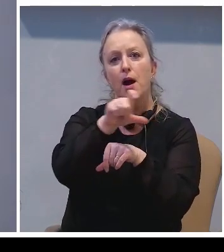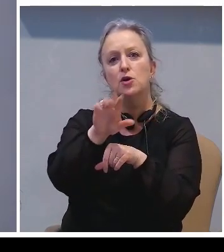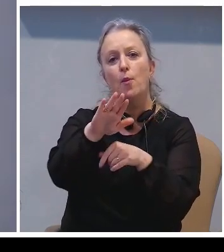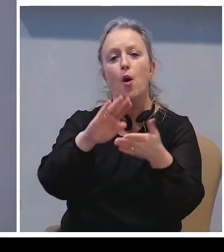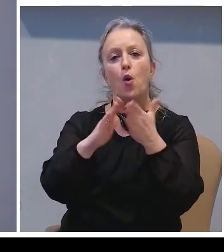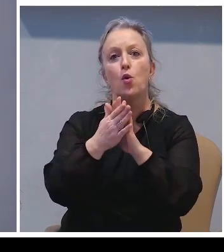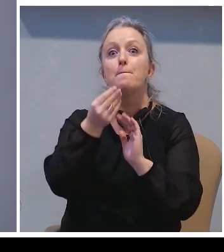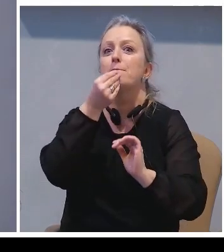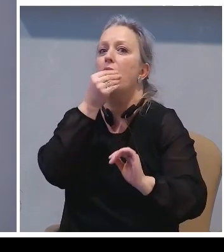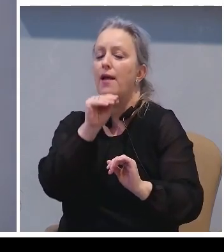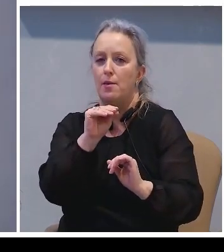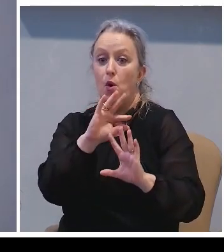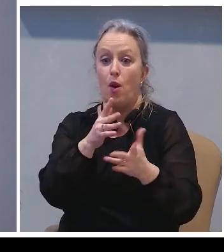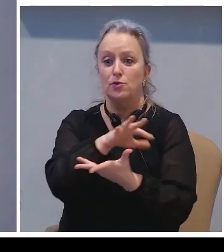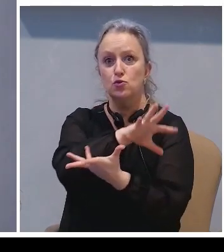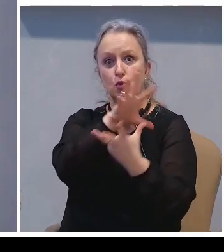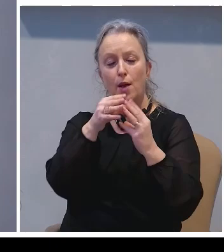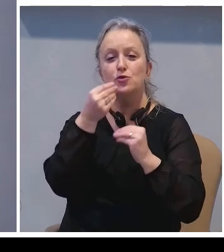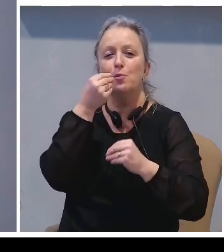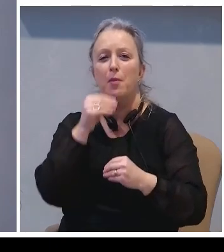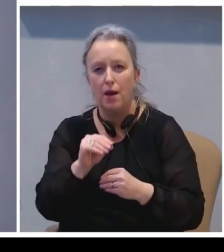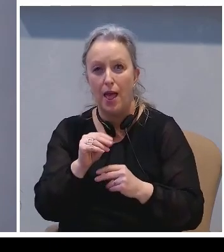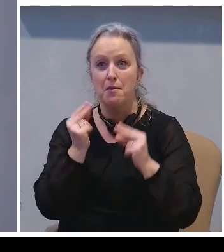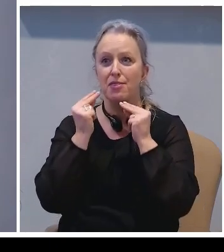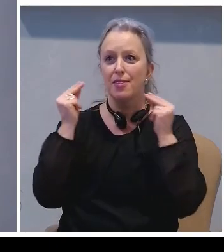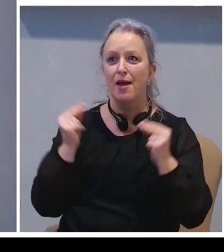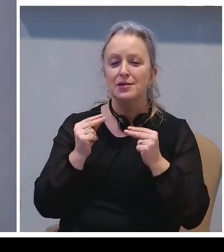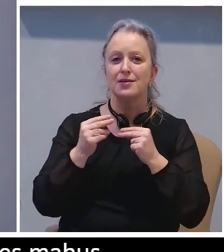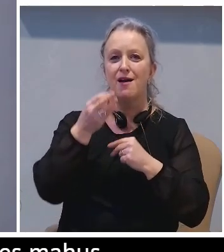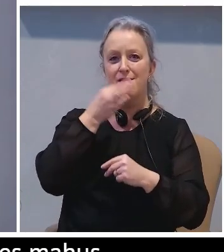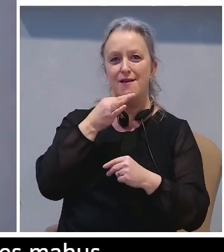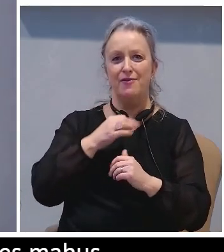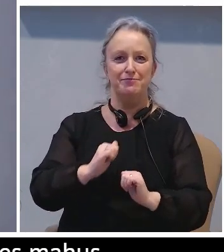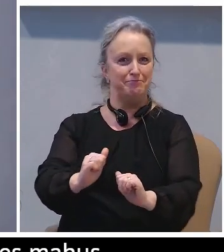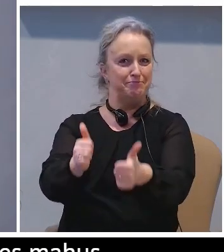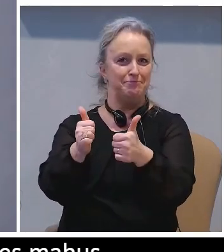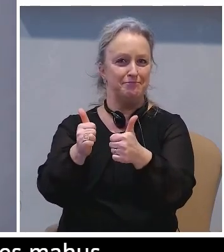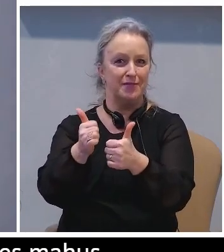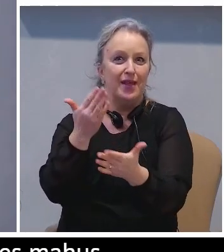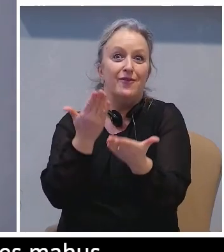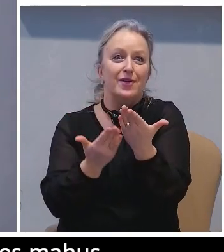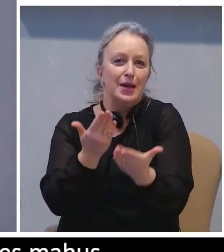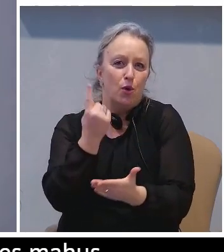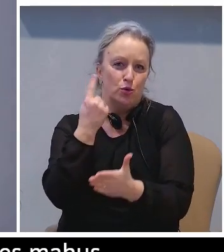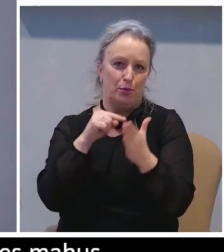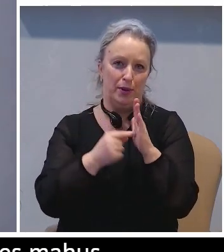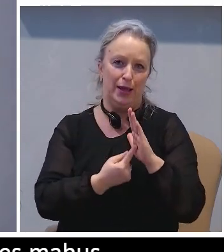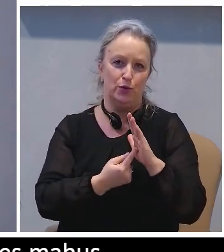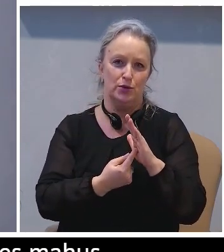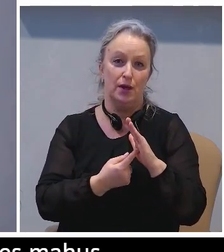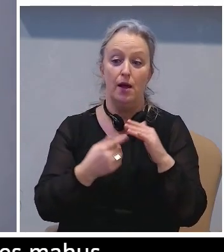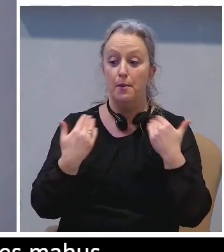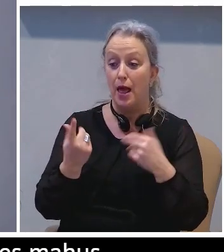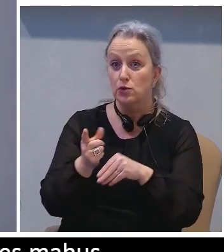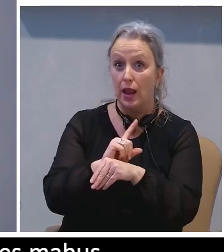choose paremaid patients tulemusi, et who tõestada selle ravimi have a better edukust. condition in order Et to see get võib olla better üheks results because aluseks. this would Nii et prove the praegusel hetkel